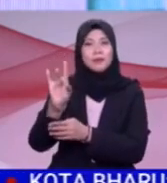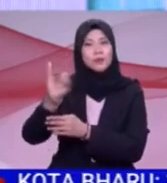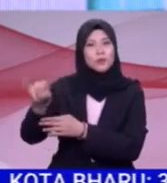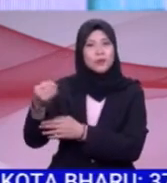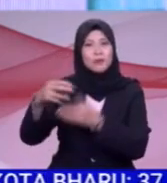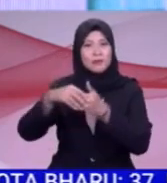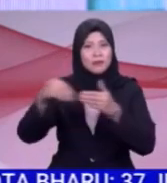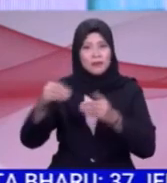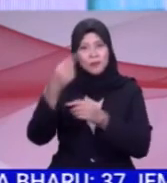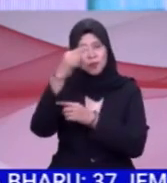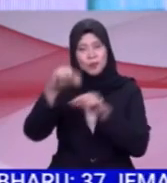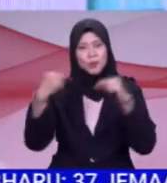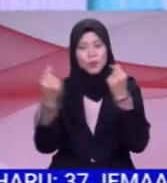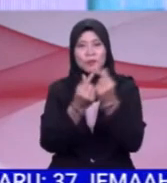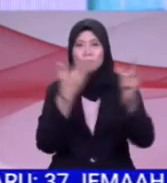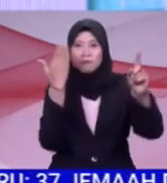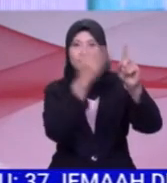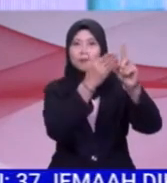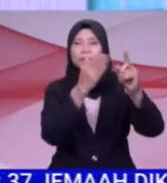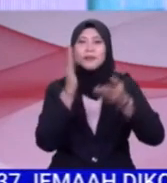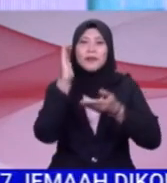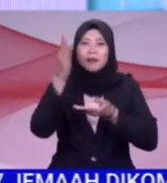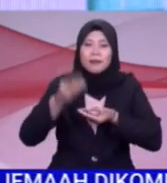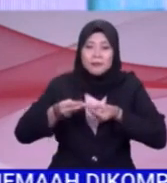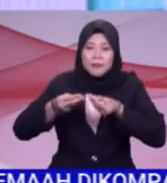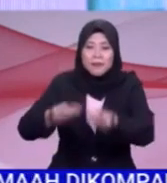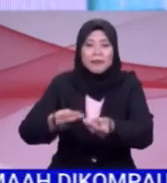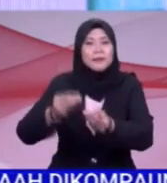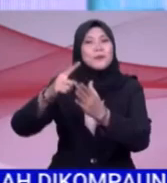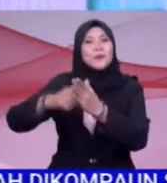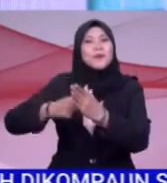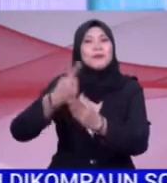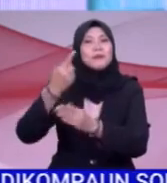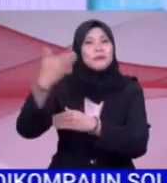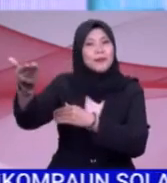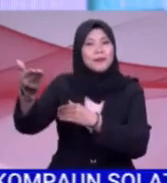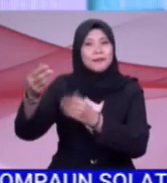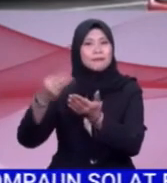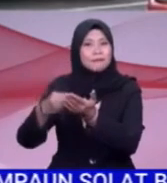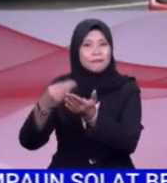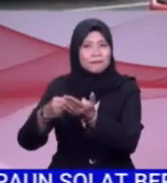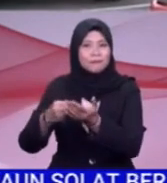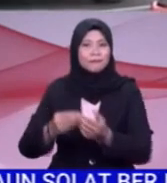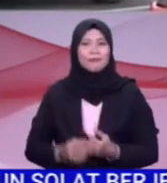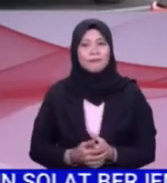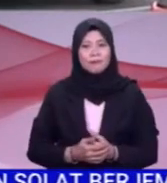kepada kumpulan berkenaan yang bakal disalurkan bulan depan.